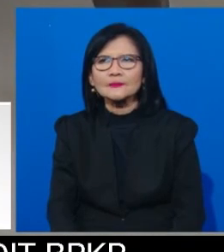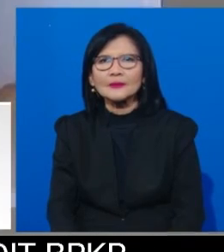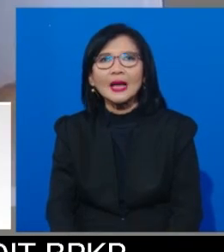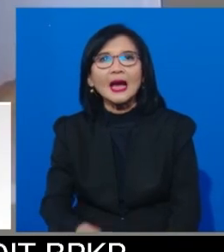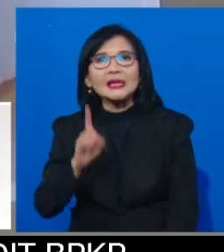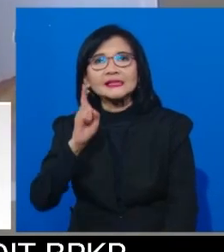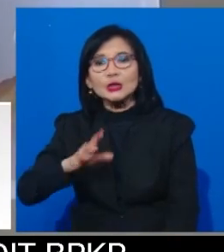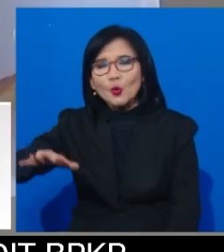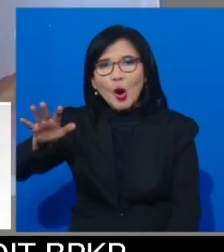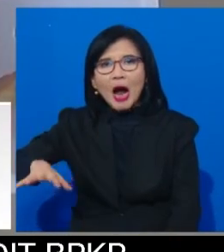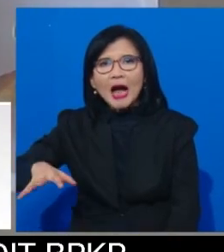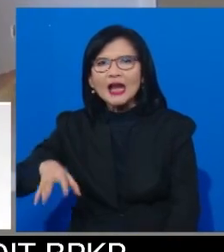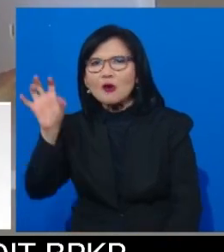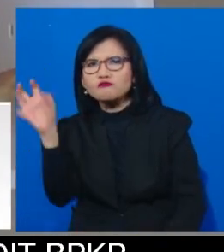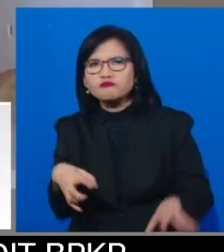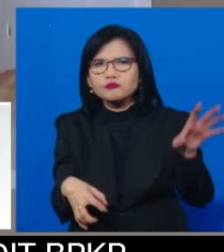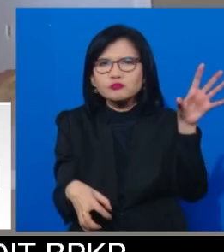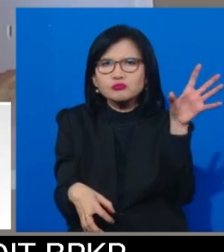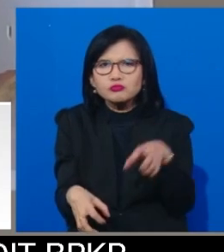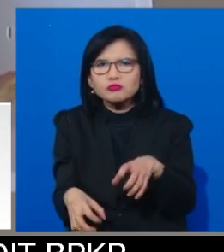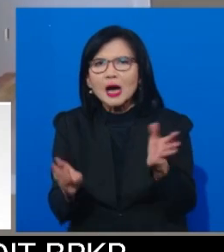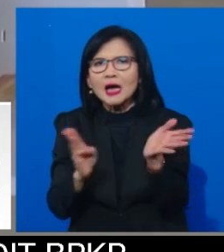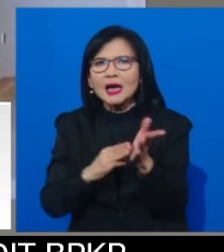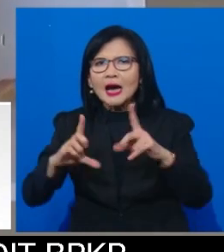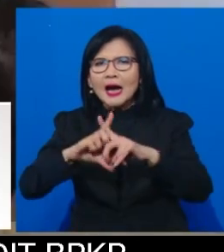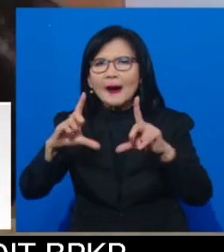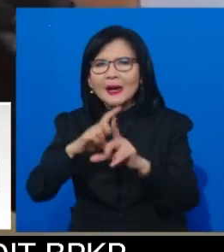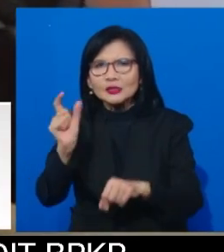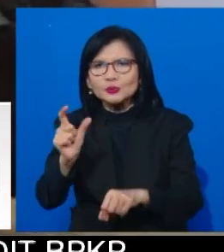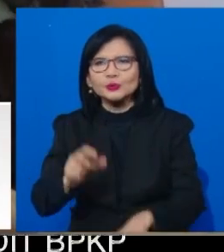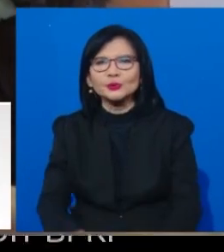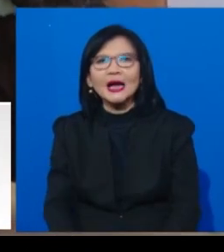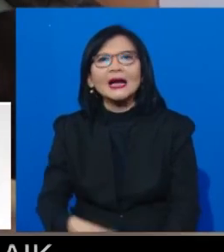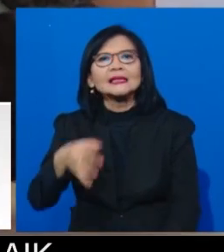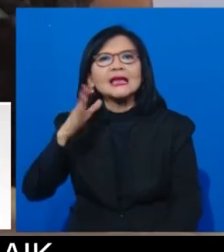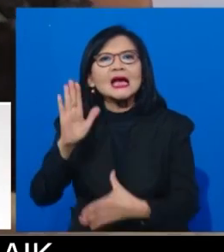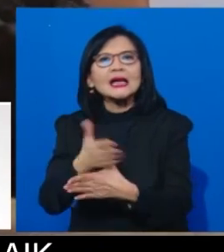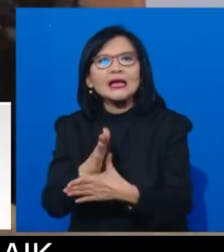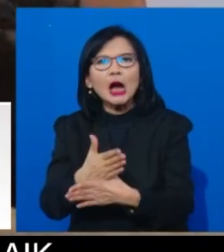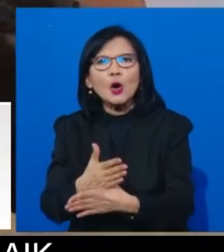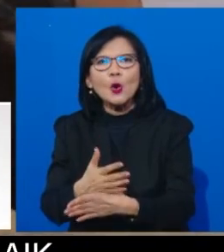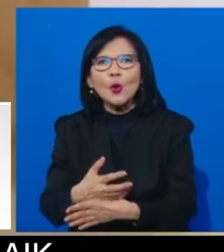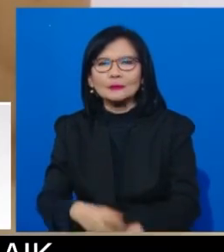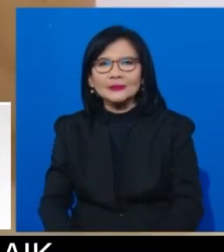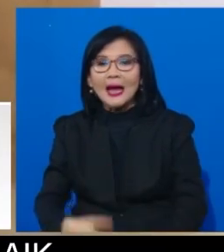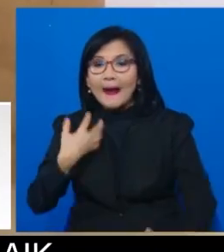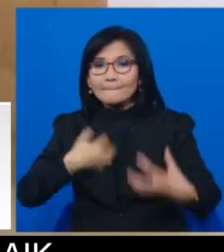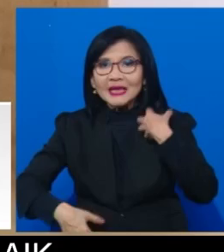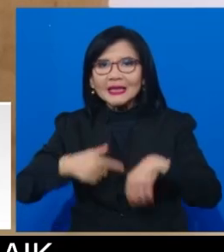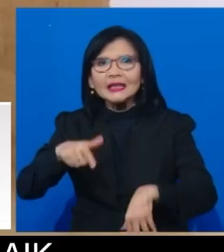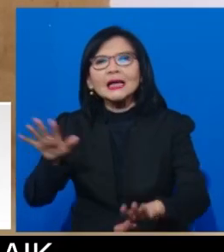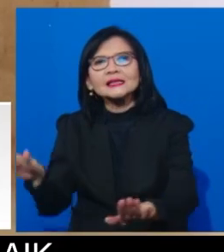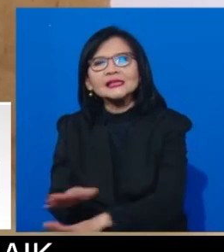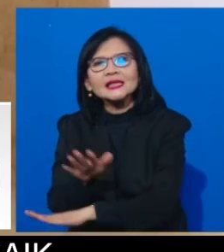Seekor anak beruang madu ditemukan masyarakat di Kabupaten Indragiri Hulu, Riau. Hewan ini sebelumnya sempat dipelihara